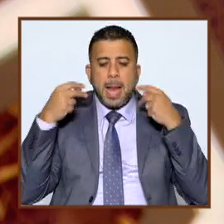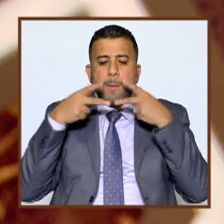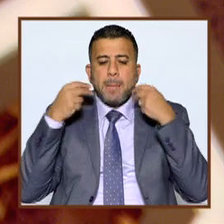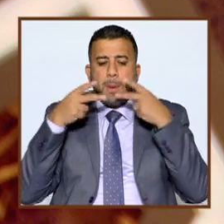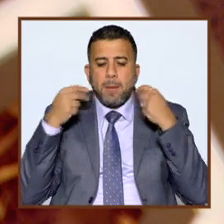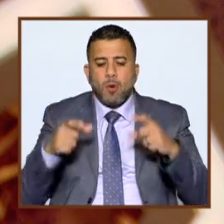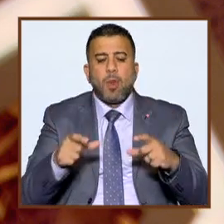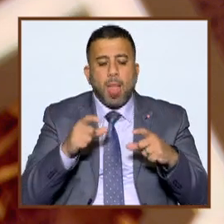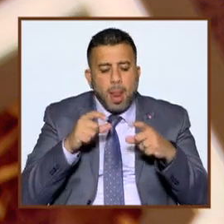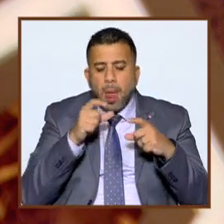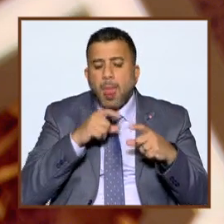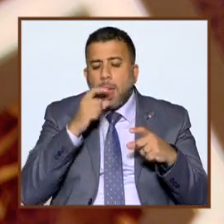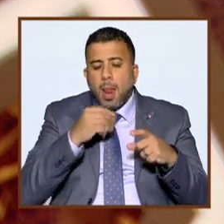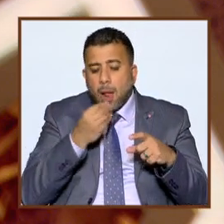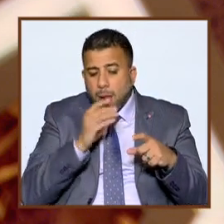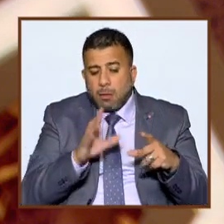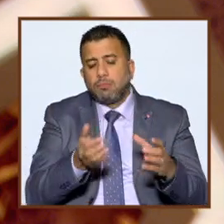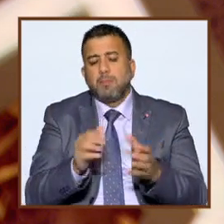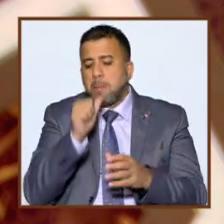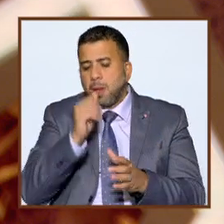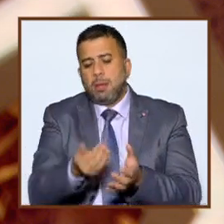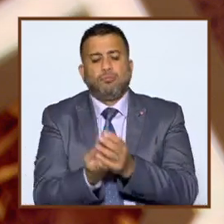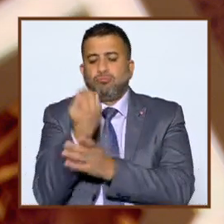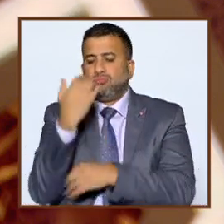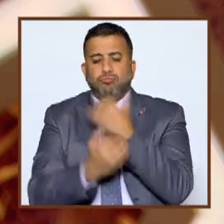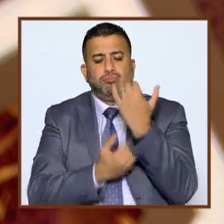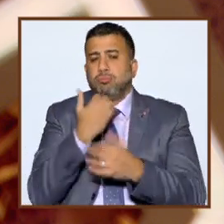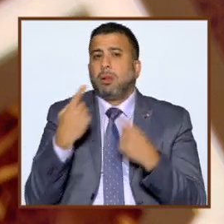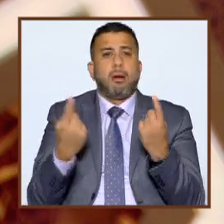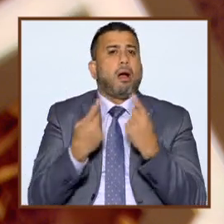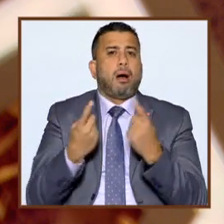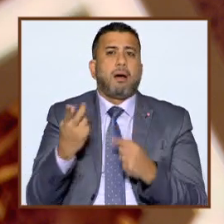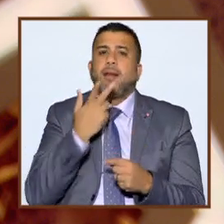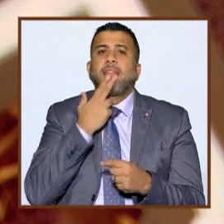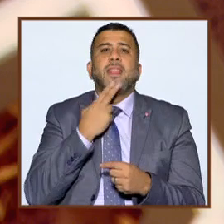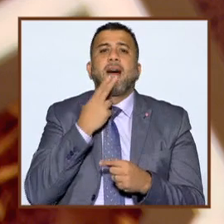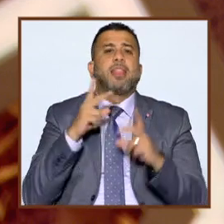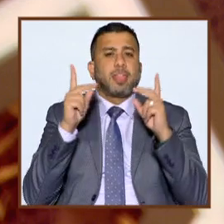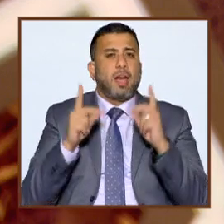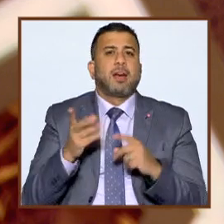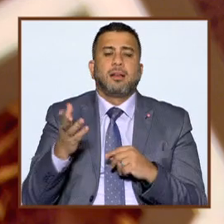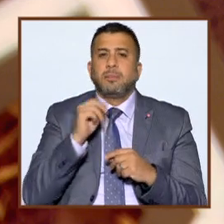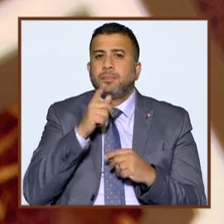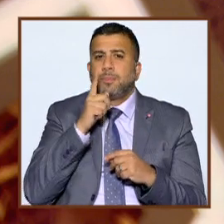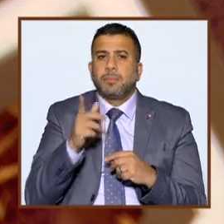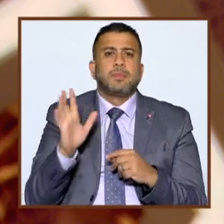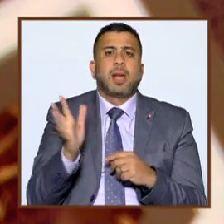الهرة أو حملها أو وضعها في حضنه أو مسح عليها أو أصابه شيء من